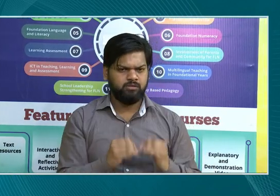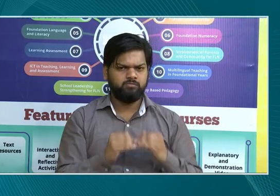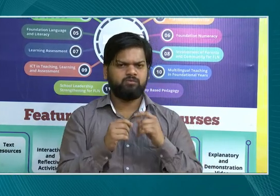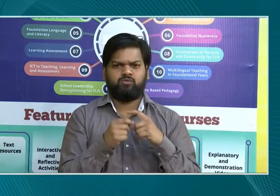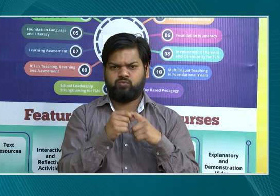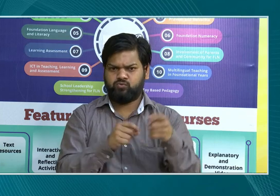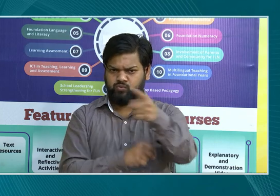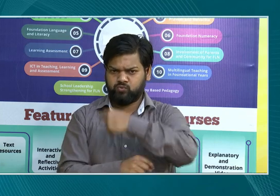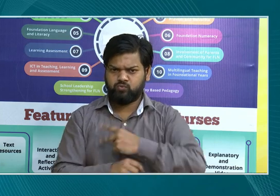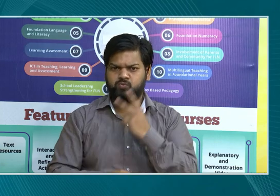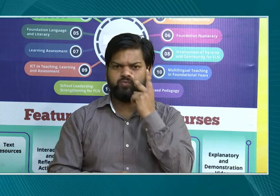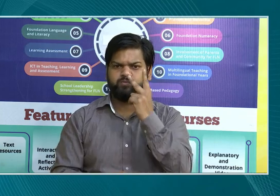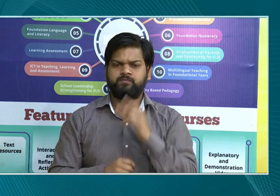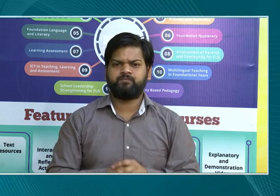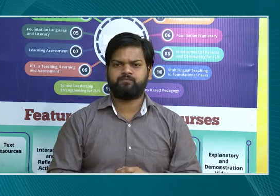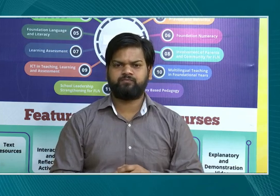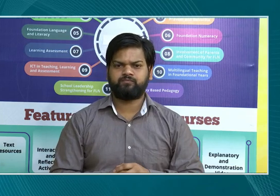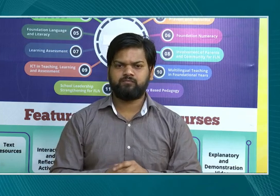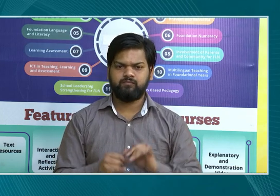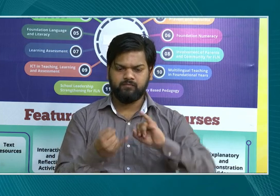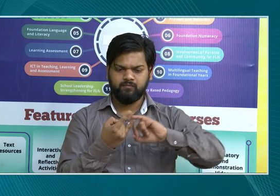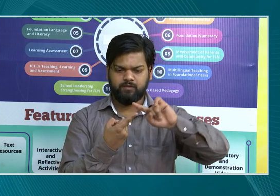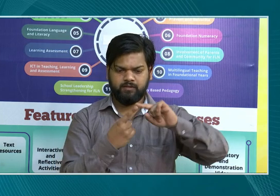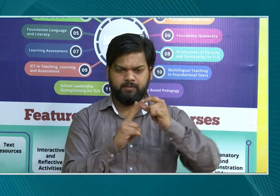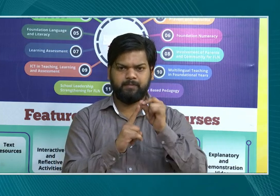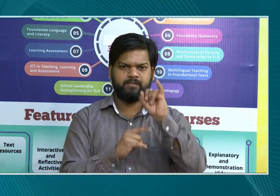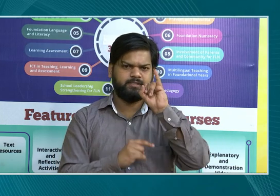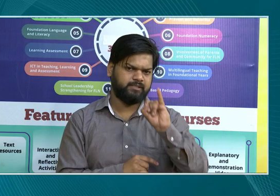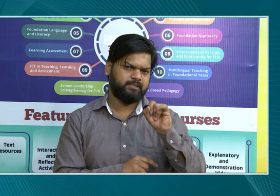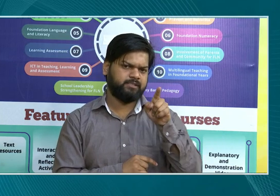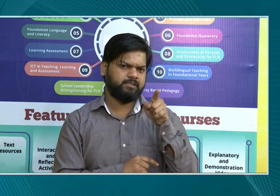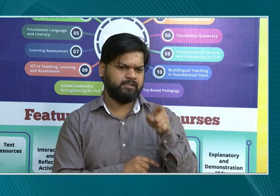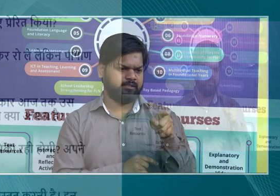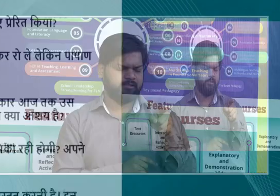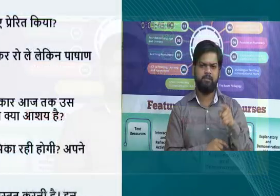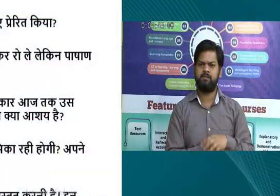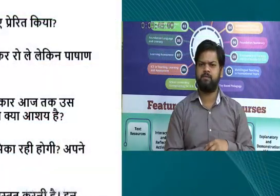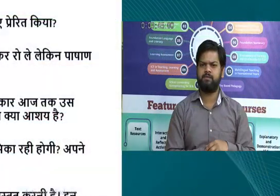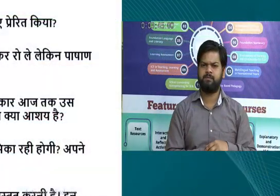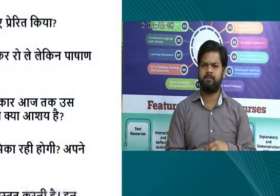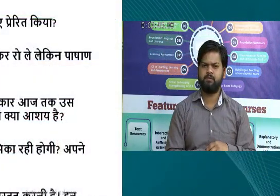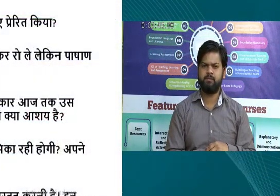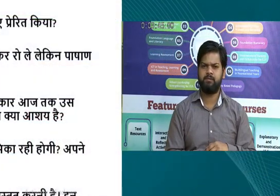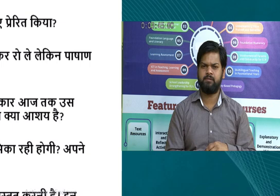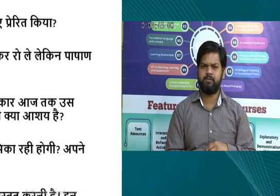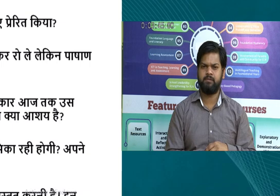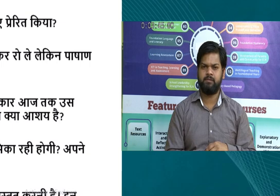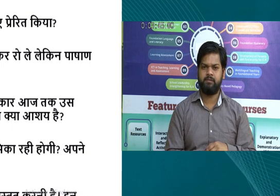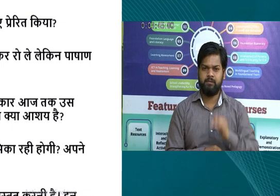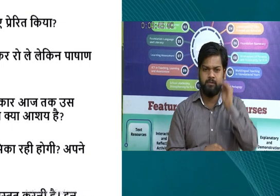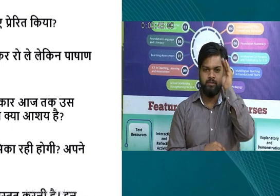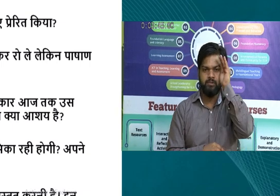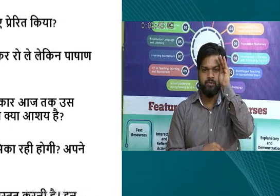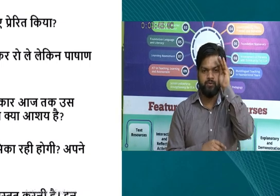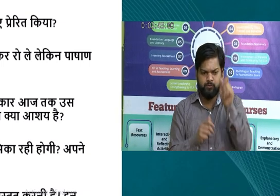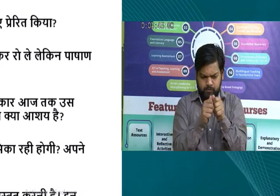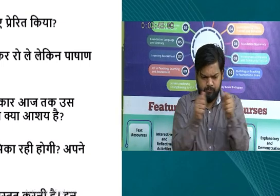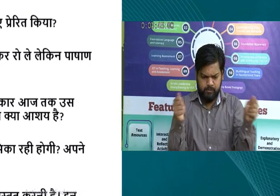जो है 6 सितंबर के 6 सितंबर के दिन जो है टाइम्स पत्र जो